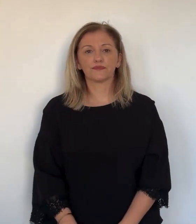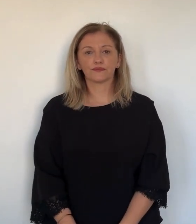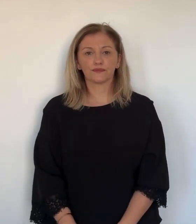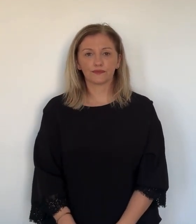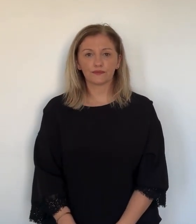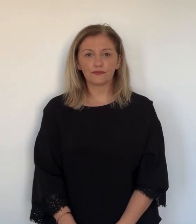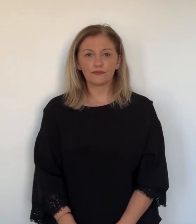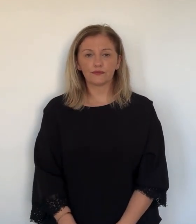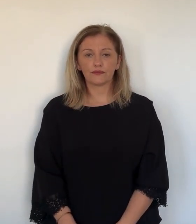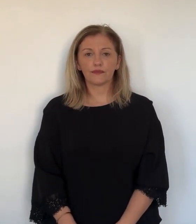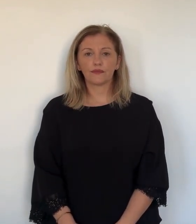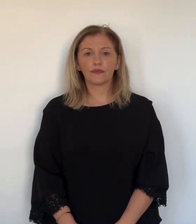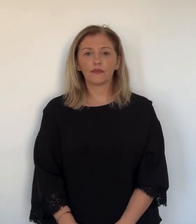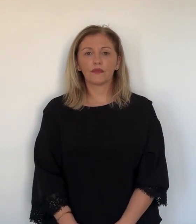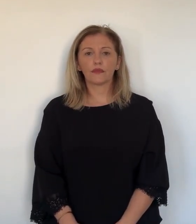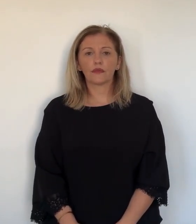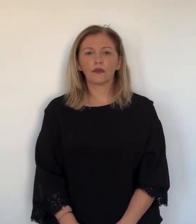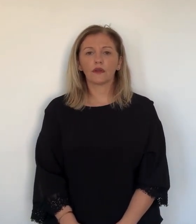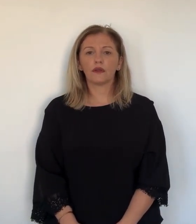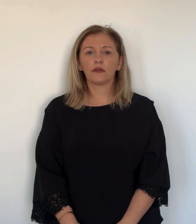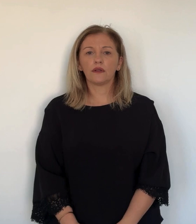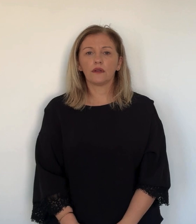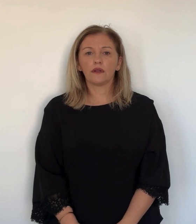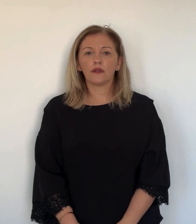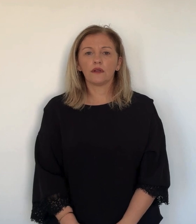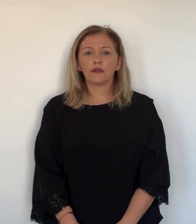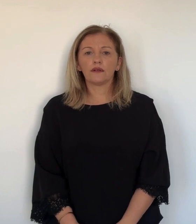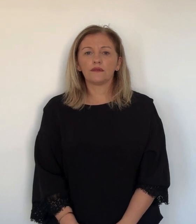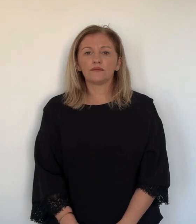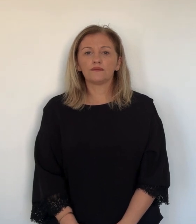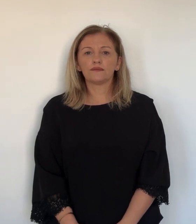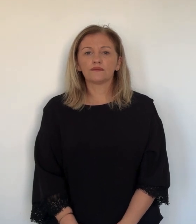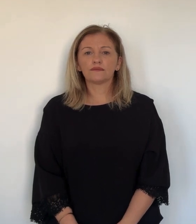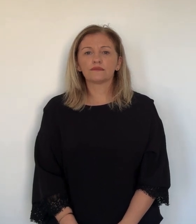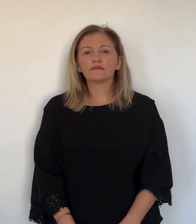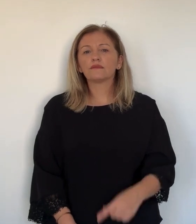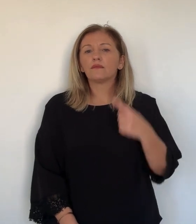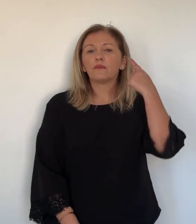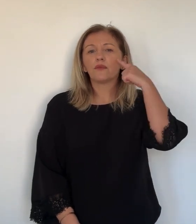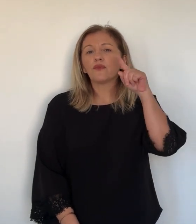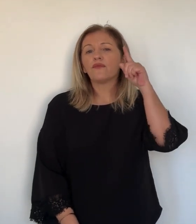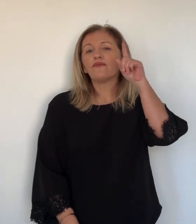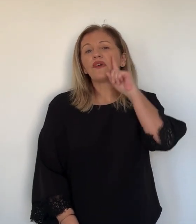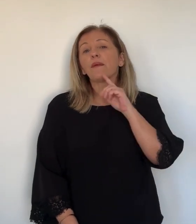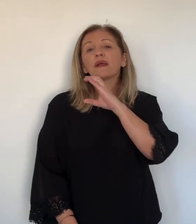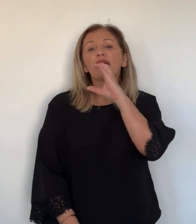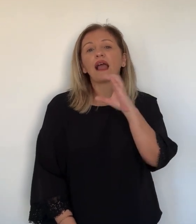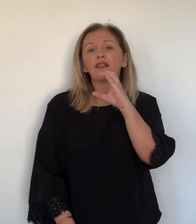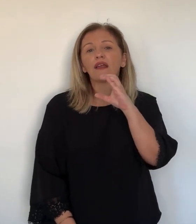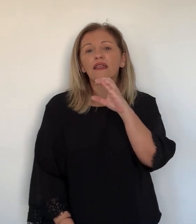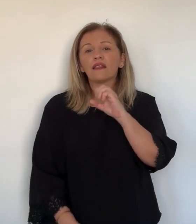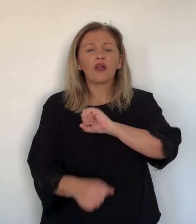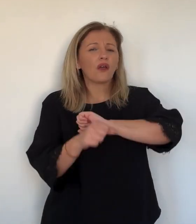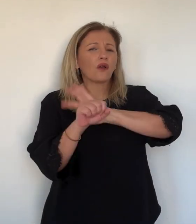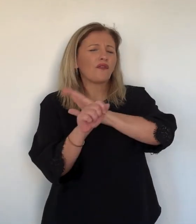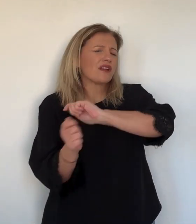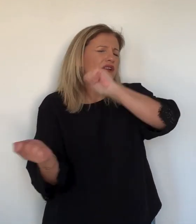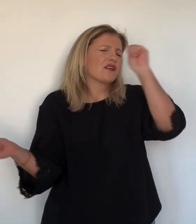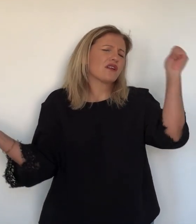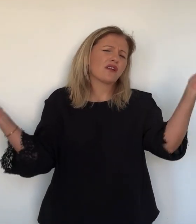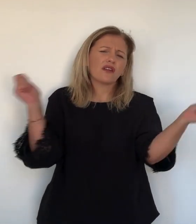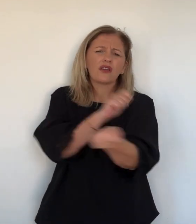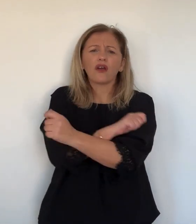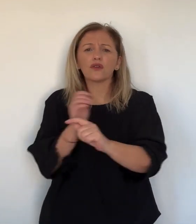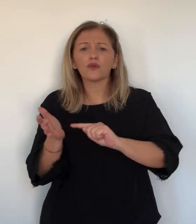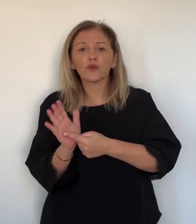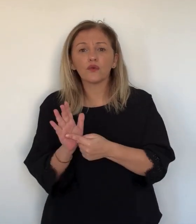ce patient prend pas forcément la décision de se faire vacciner de lui-même. En tout cas, dans la tête de Catherine, la séquence Covid est passée par là.